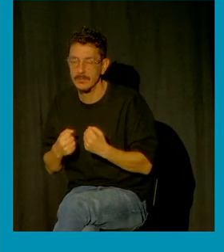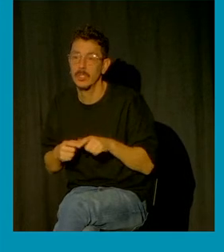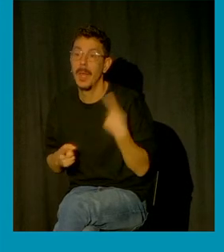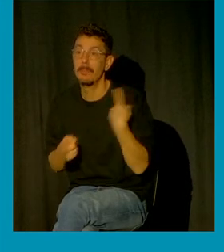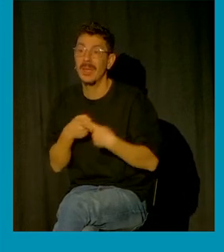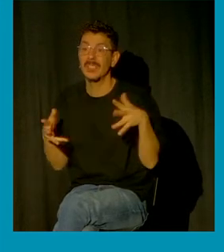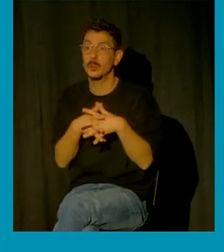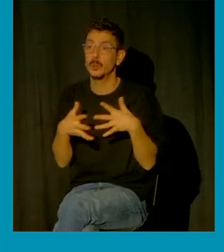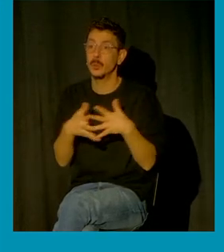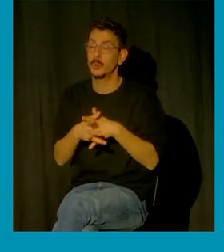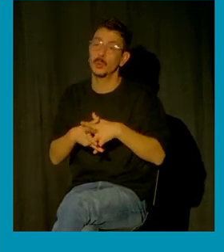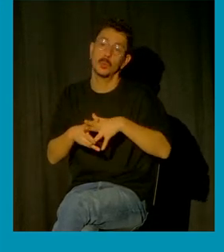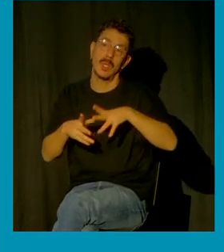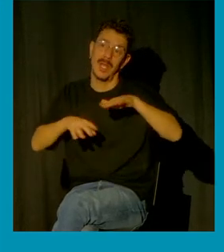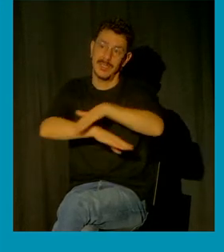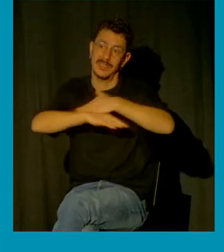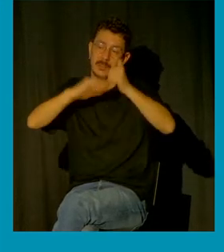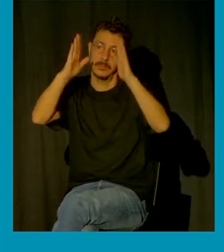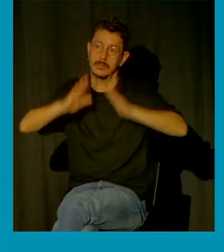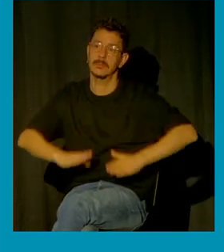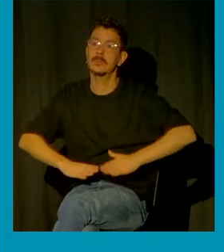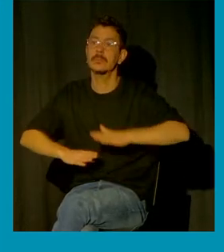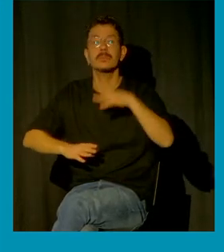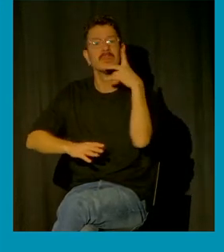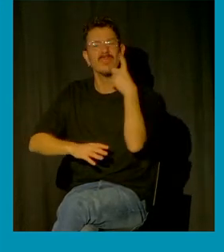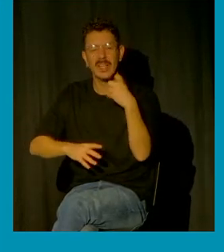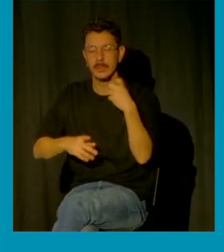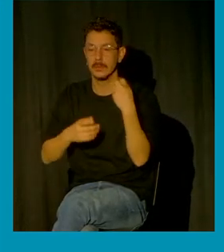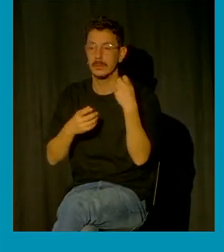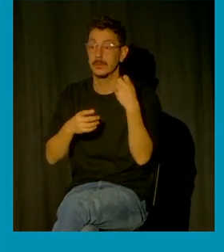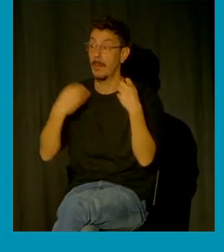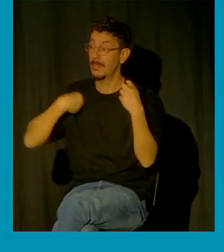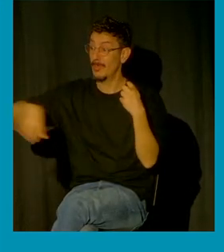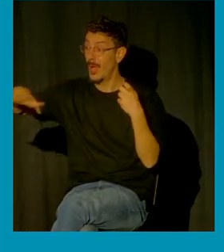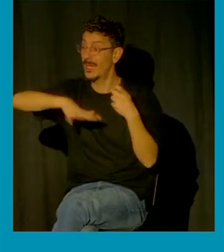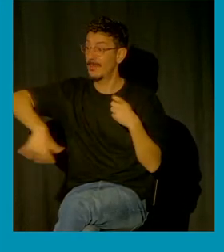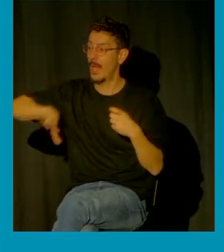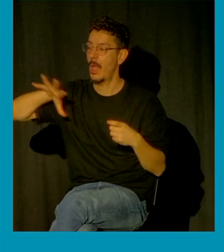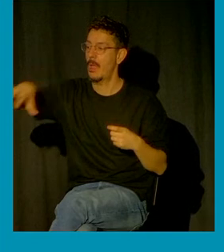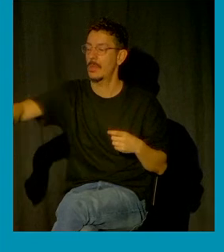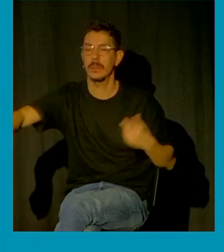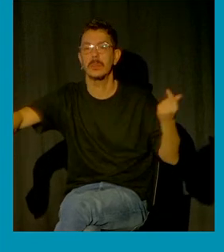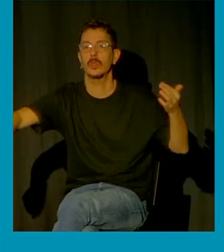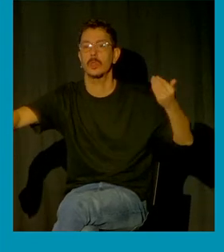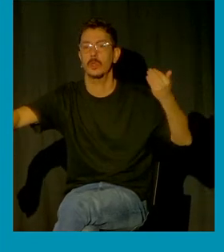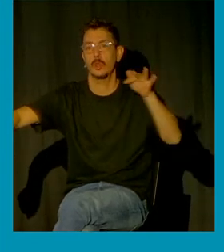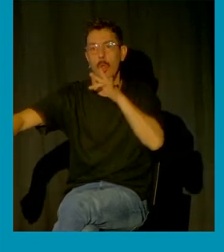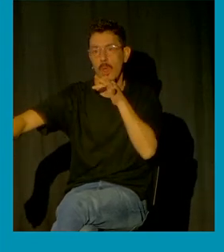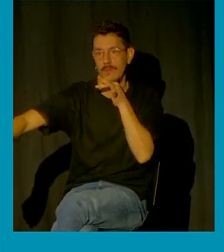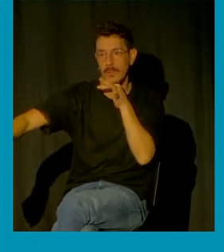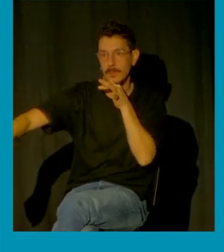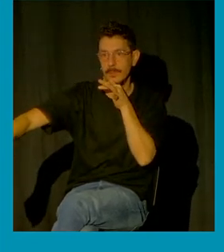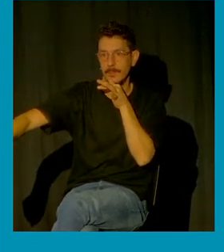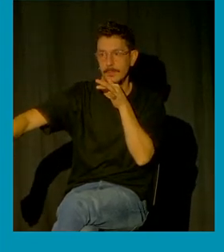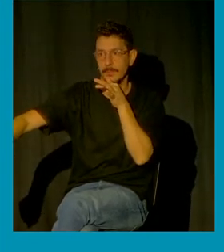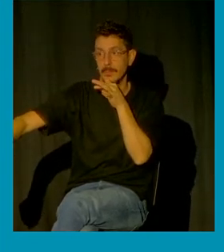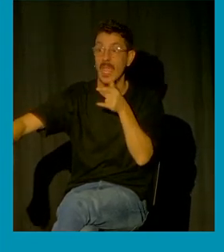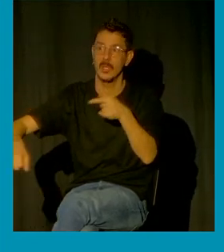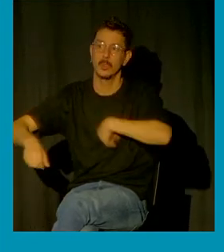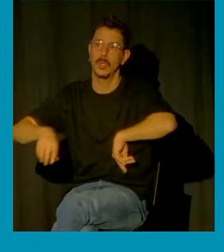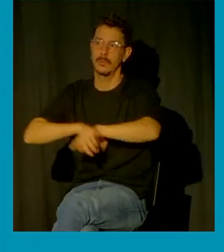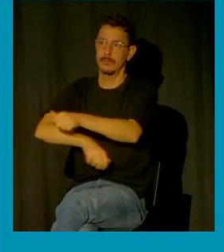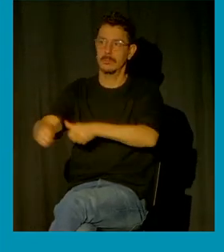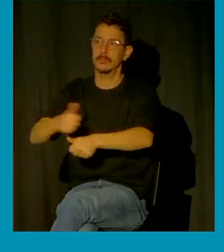institucionals el pensament institucional encara no ha ocupat tot aquest espai i em sap greu dir-ho nosaltres sempre som més ràpides